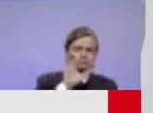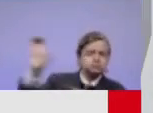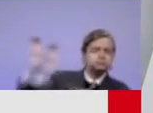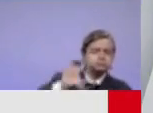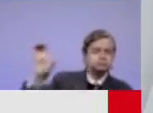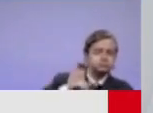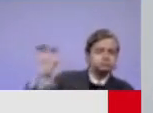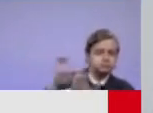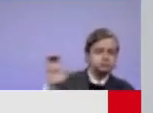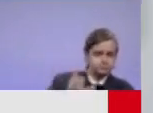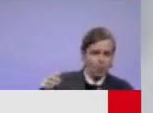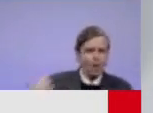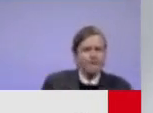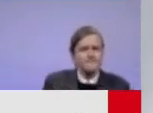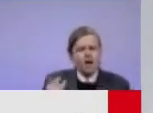contribuția